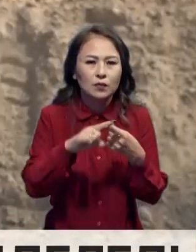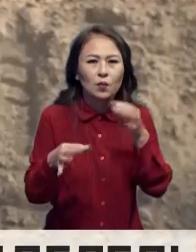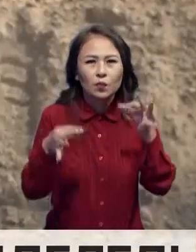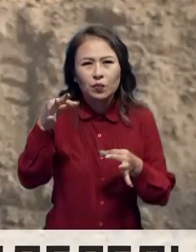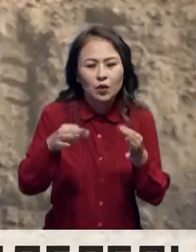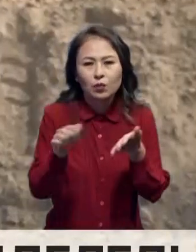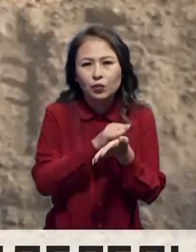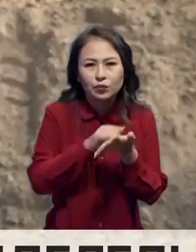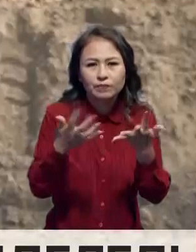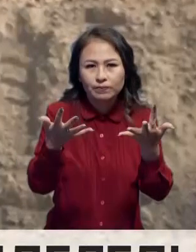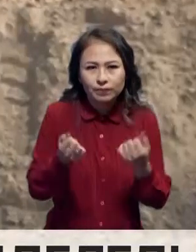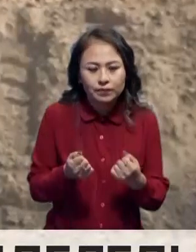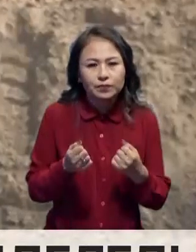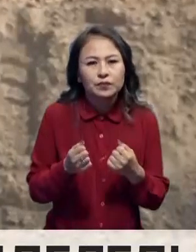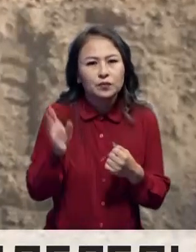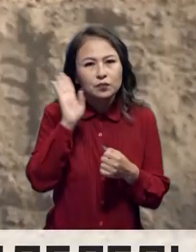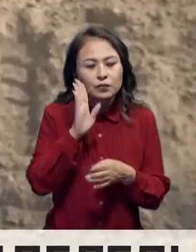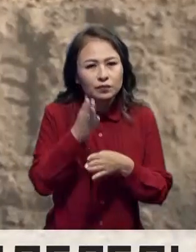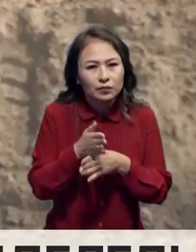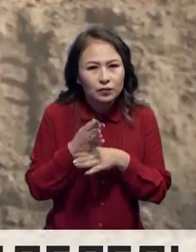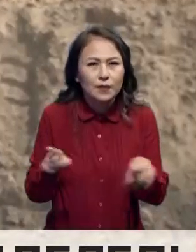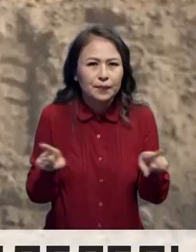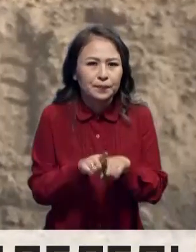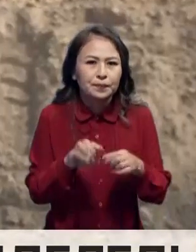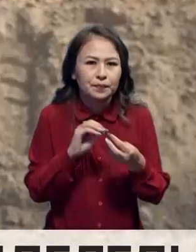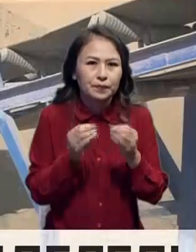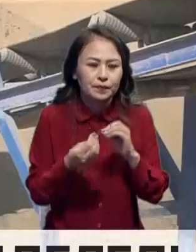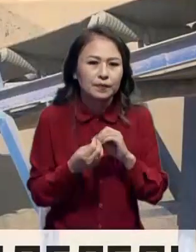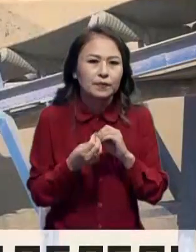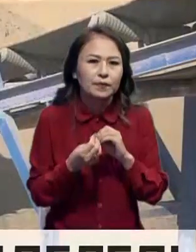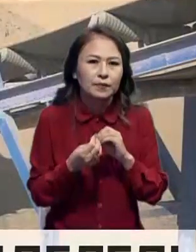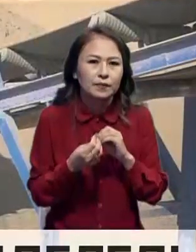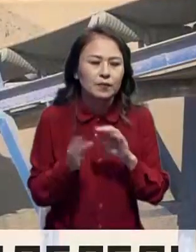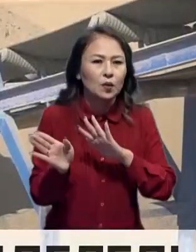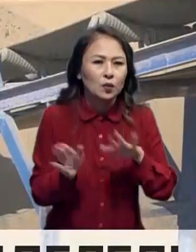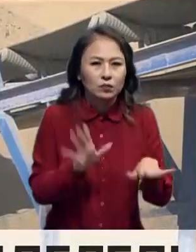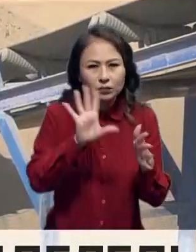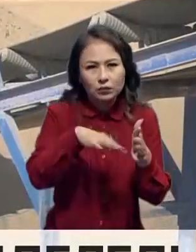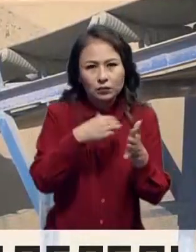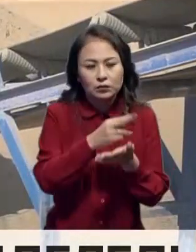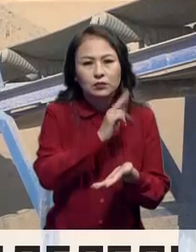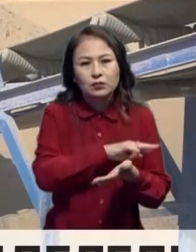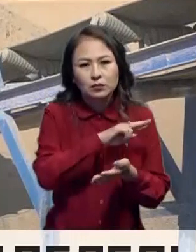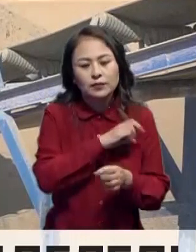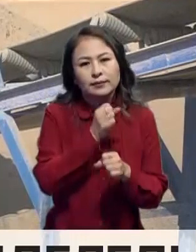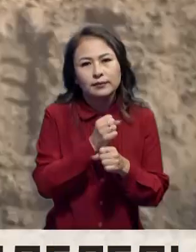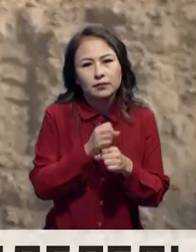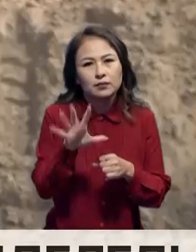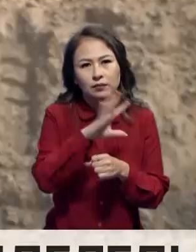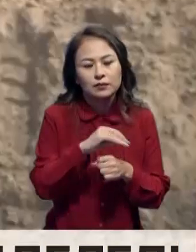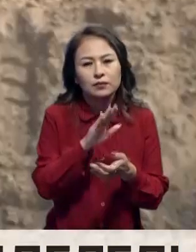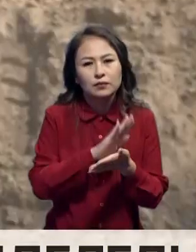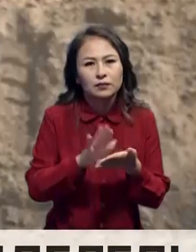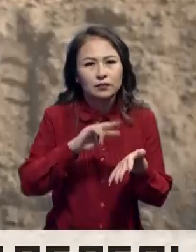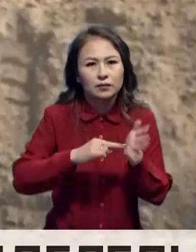болды және мына енді су қатып қалады деген сияқты сондай мәселелер болды. Сәуір айынан бастап осы күнге дейін енді жұмыстарды қазір жасап көлемдердің бәрін тазартамыз